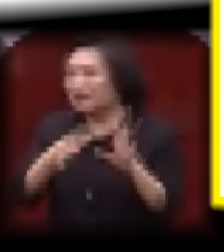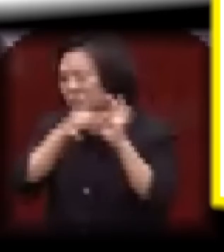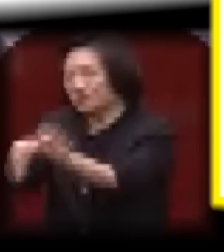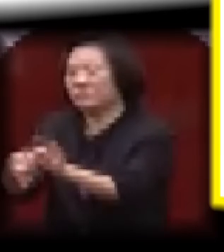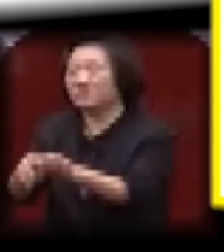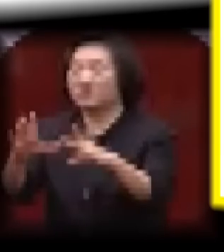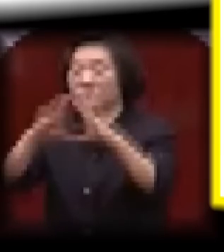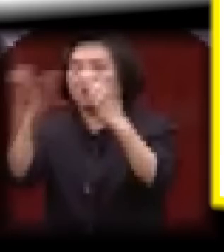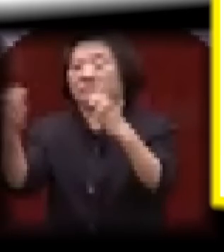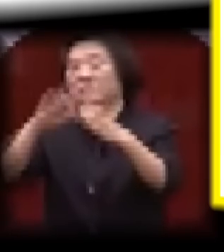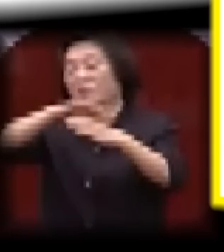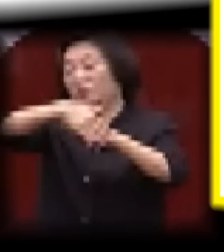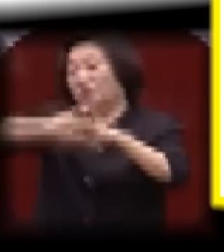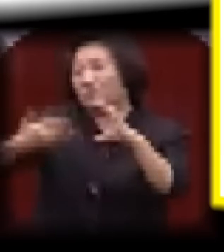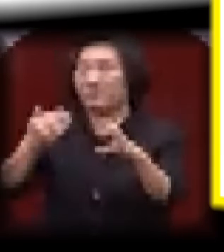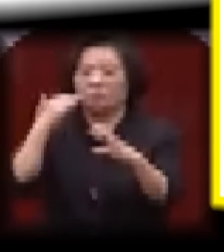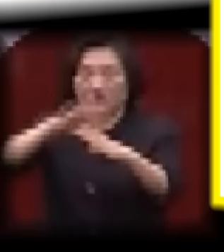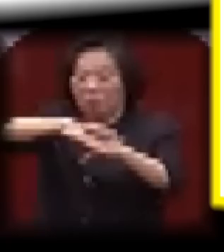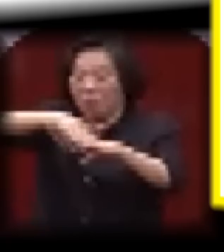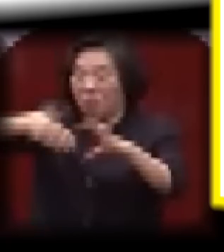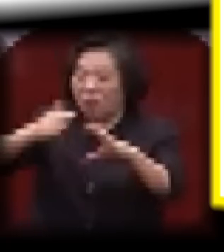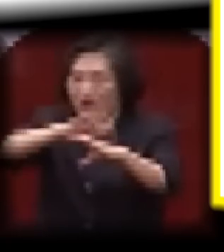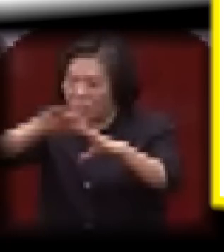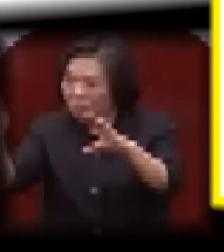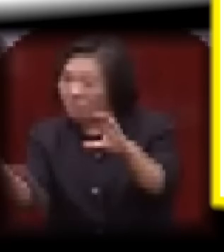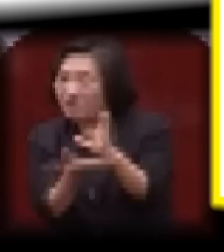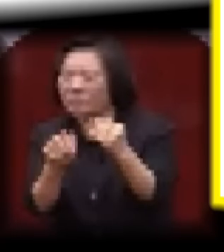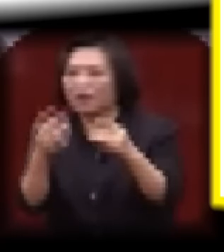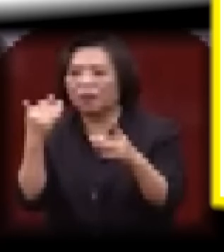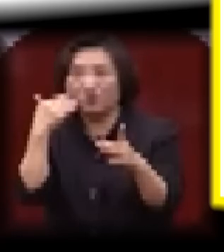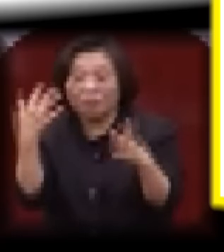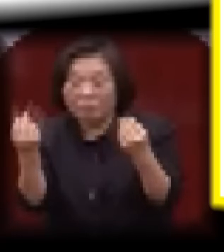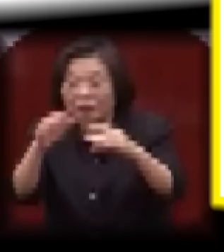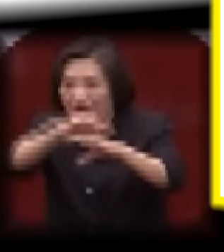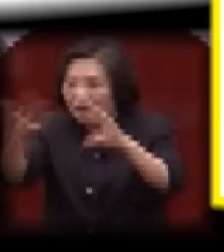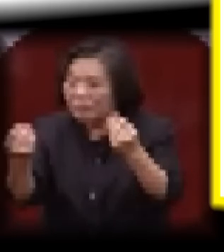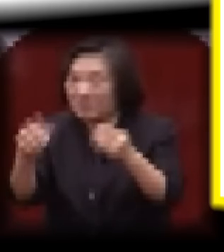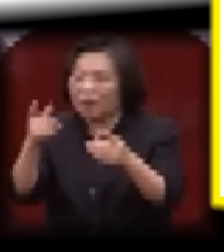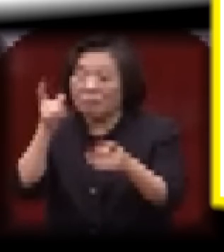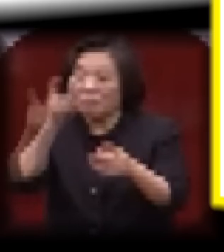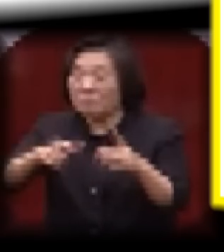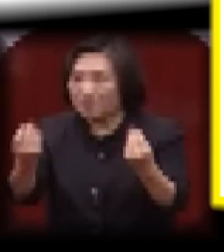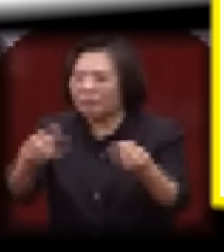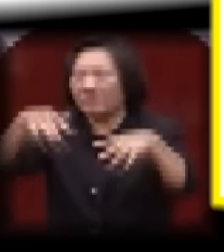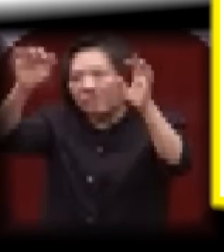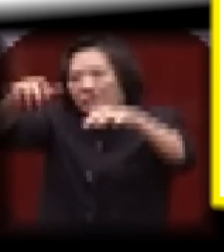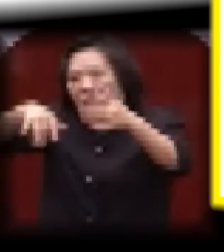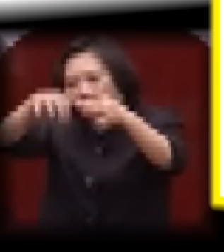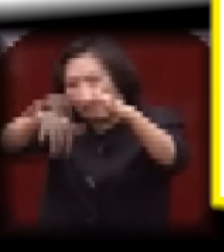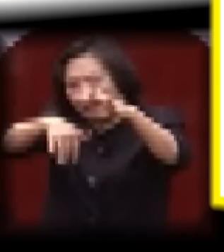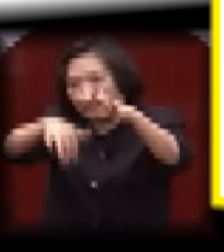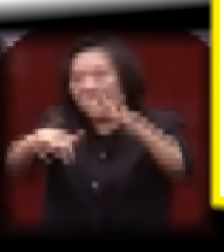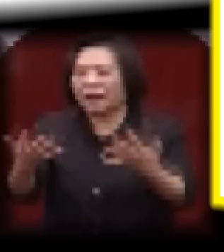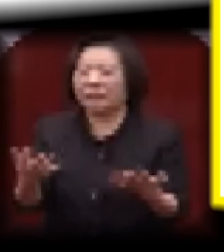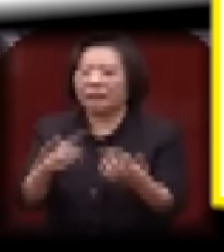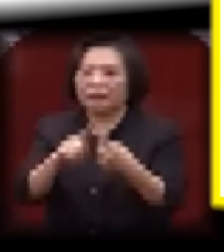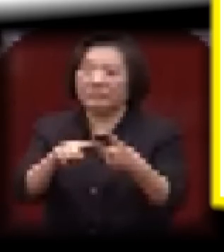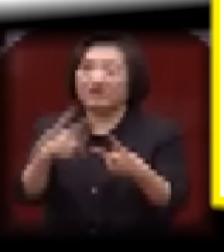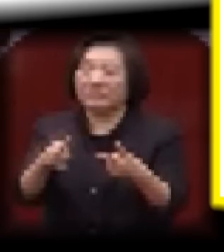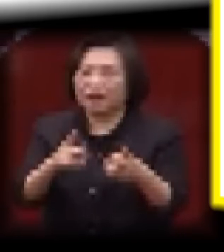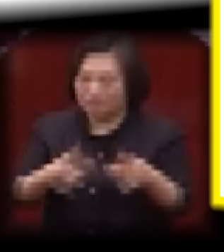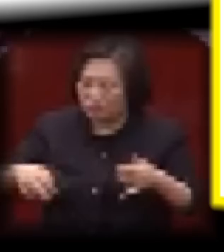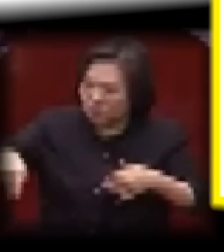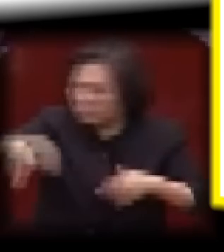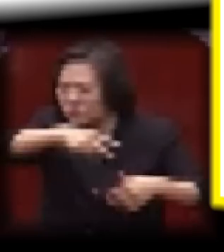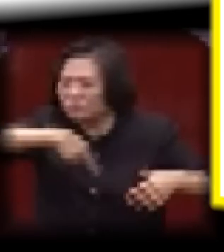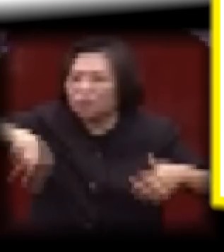壳，因为外壳不盖起来，你知道吗？不管是下雨的时候，里面还是会腐蚀的。那另外哈，那屋顶要做完整，不然做一半